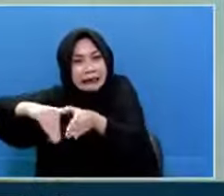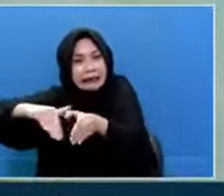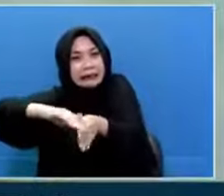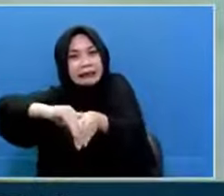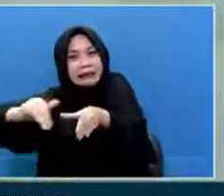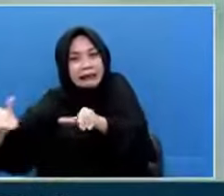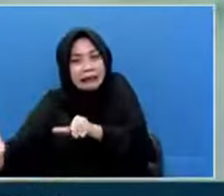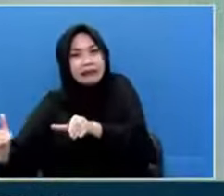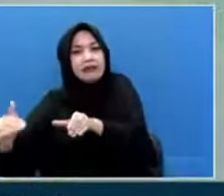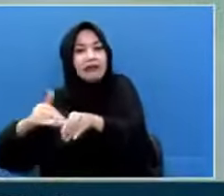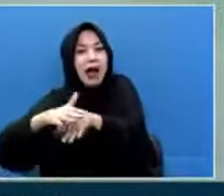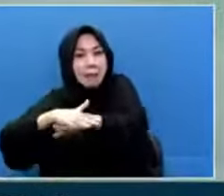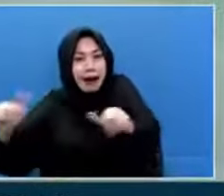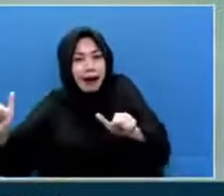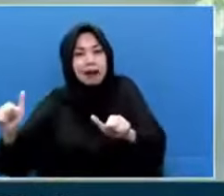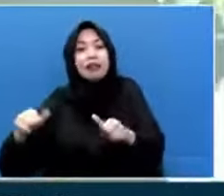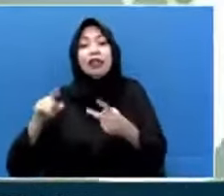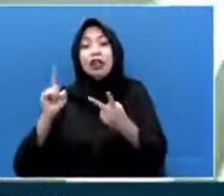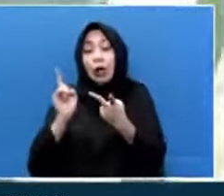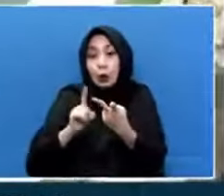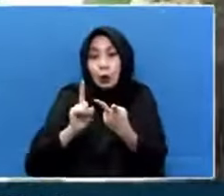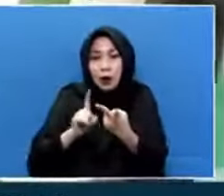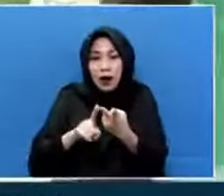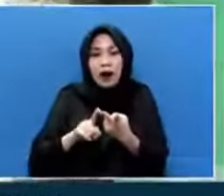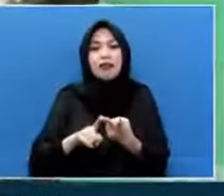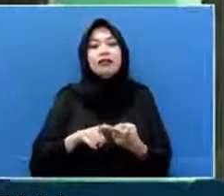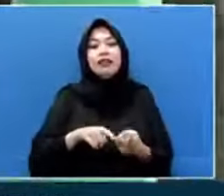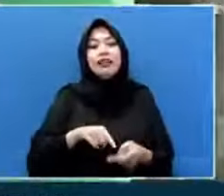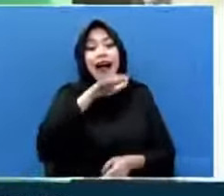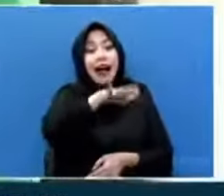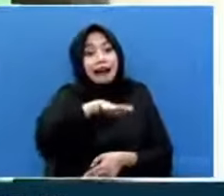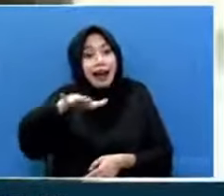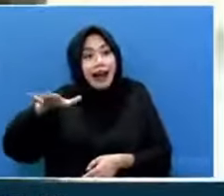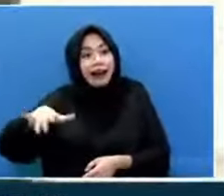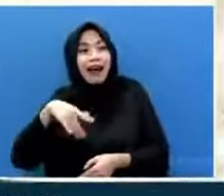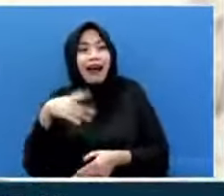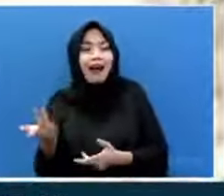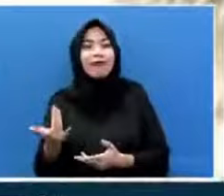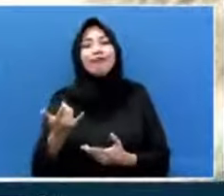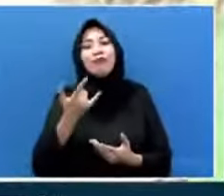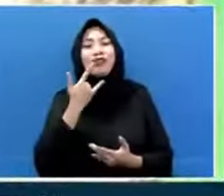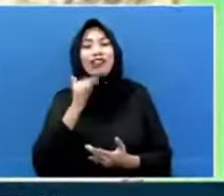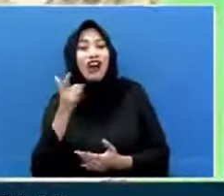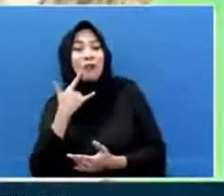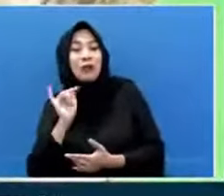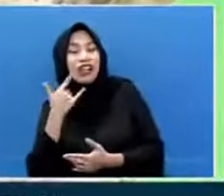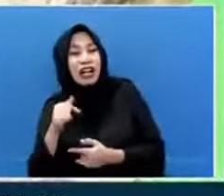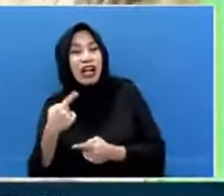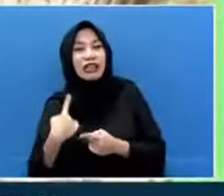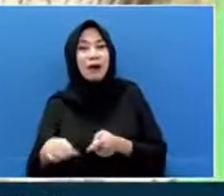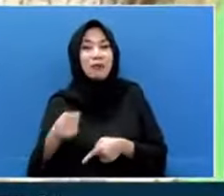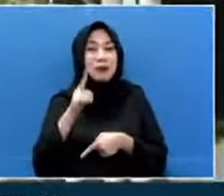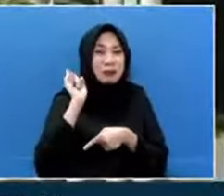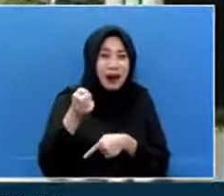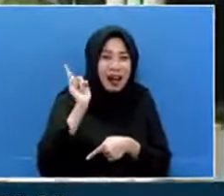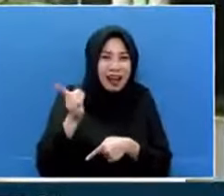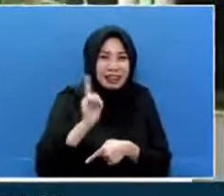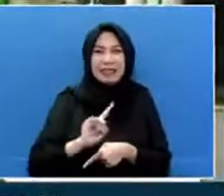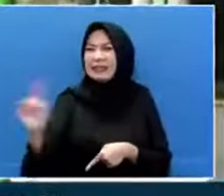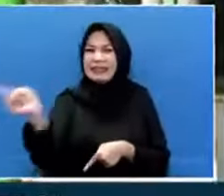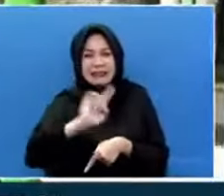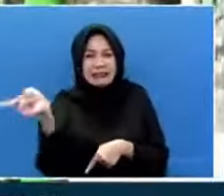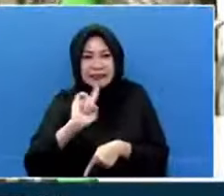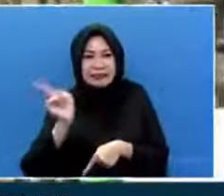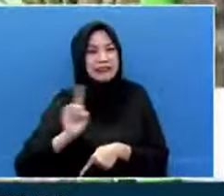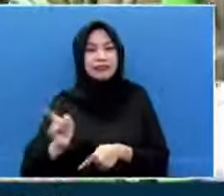berbahaya sementara itu saudara semua siswa juga diminta untuk tidak melakukan candaan yang